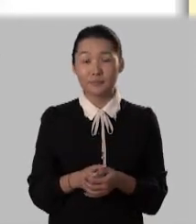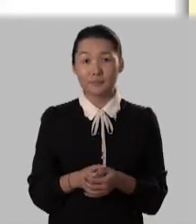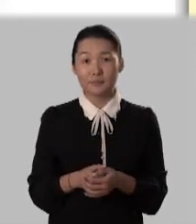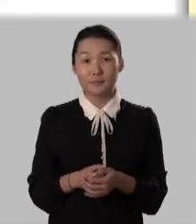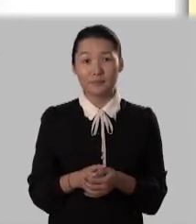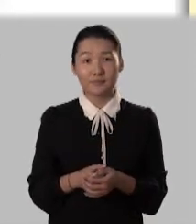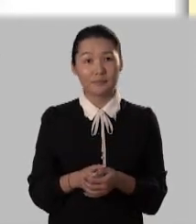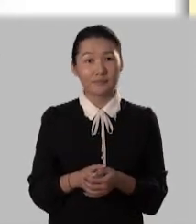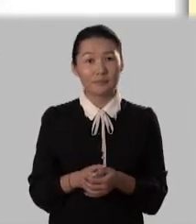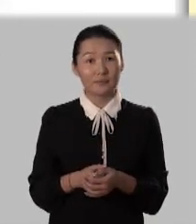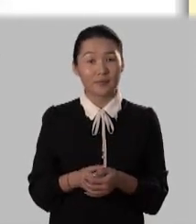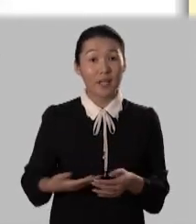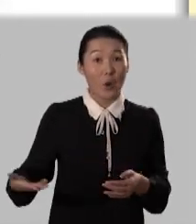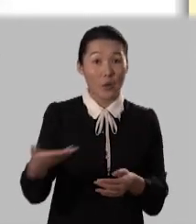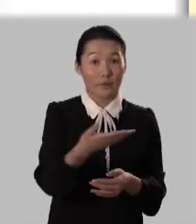вести